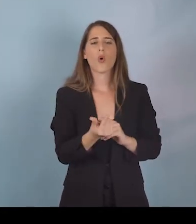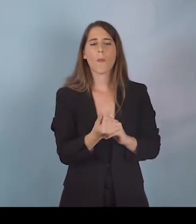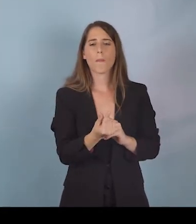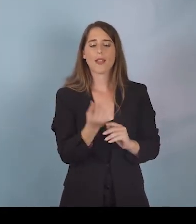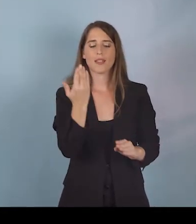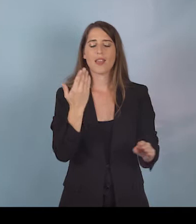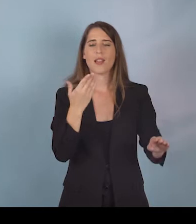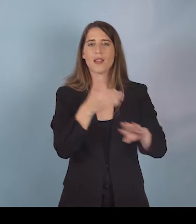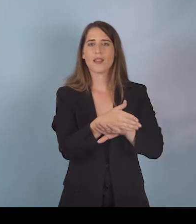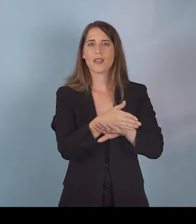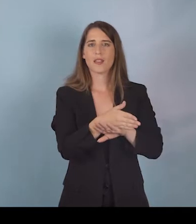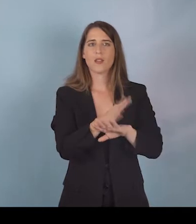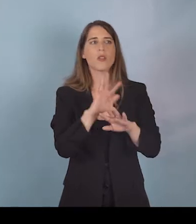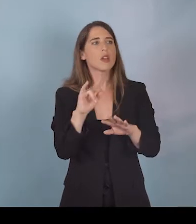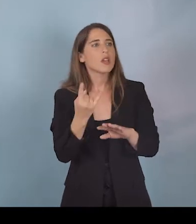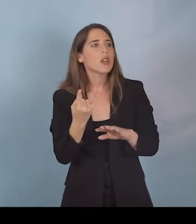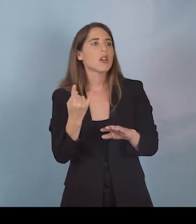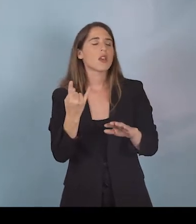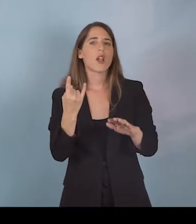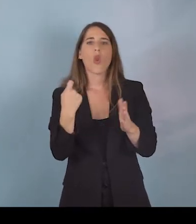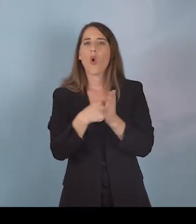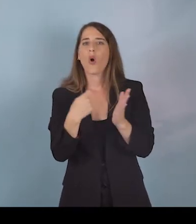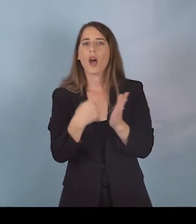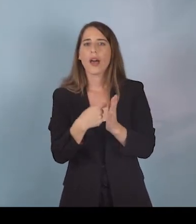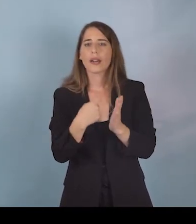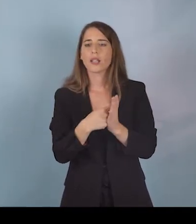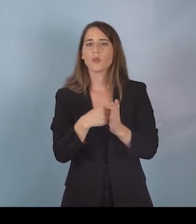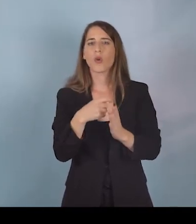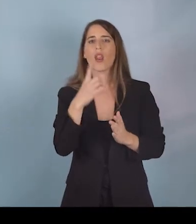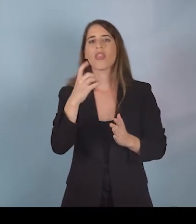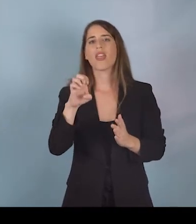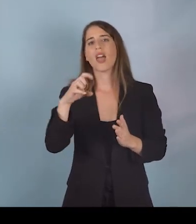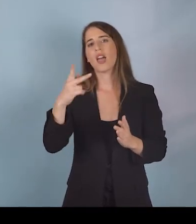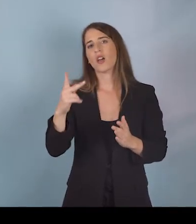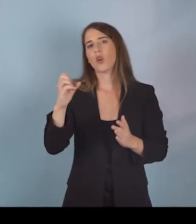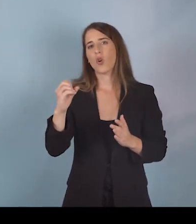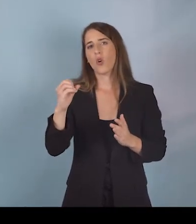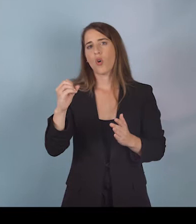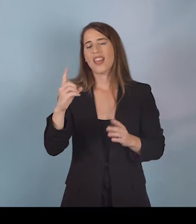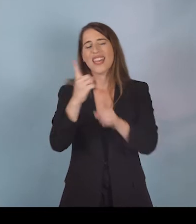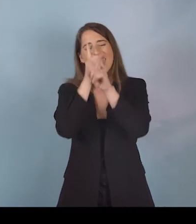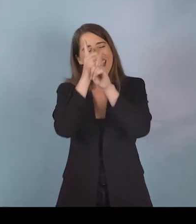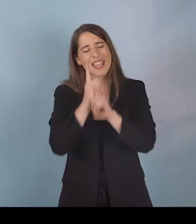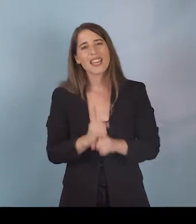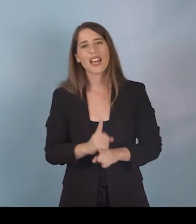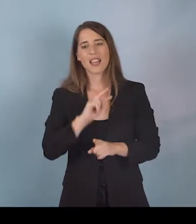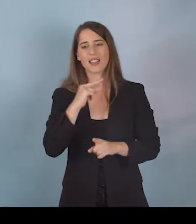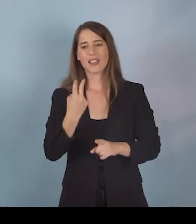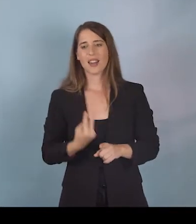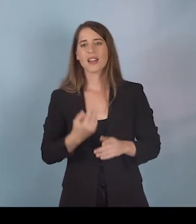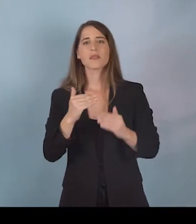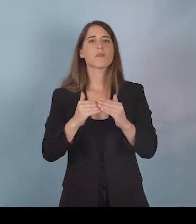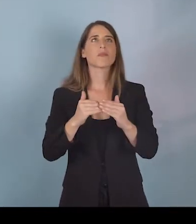του ενοικίου ή λογαριασμών ΔΕΚΟ για τρανς ανθρώπους και ιδιαίτερα για τρανς εργαζόμενες στο σεξ μεγαλύτερης